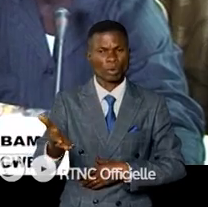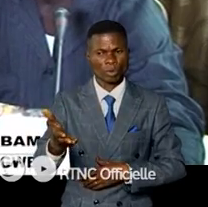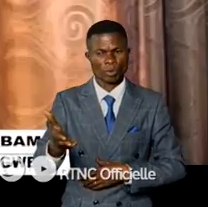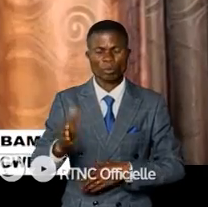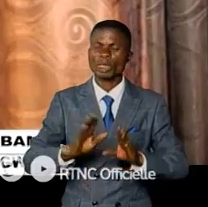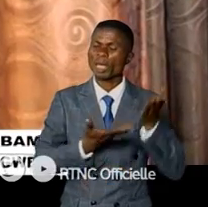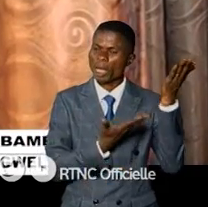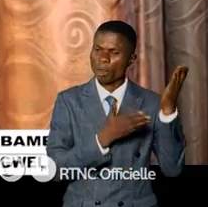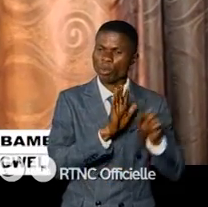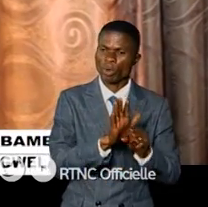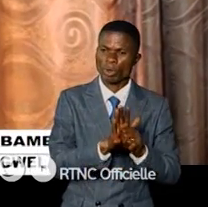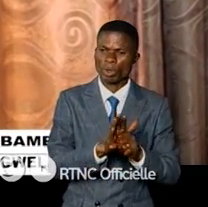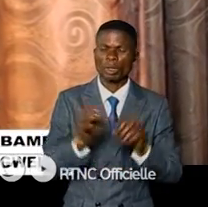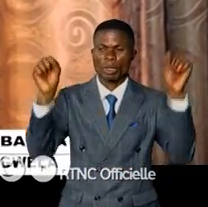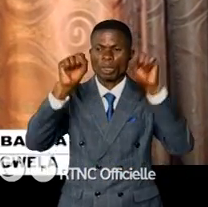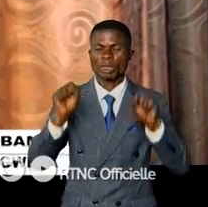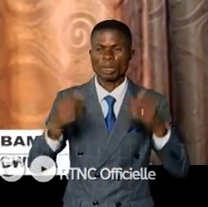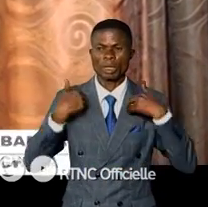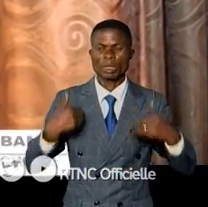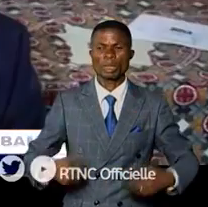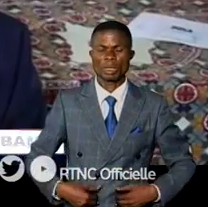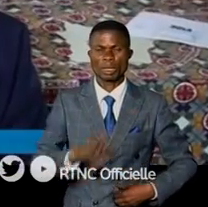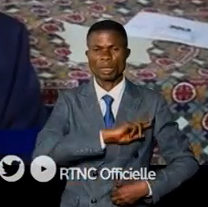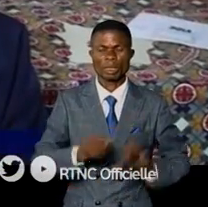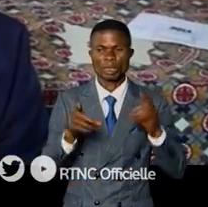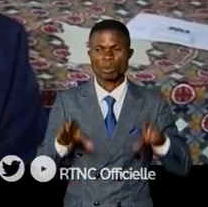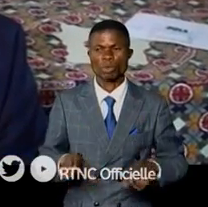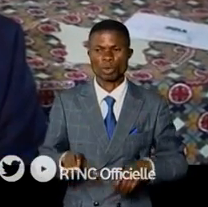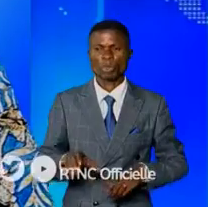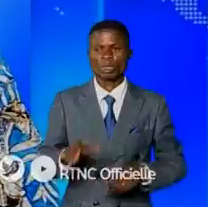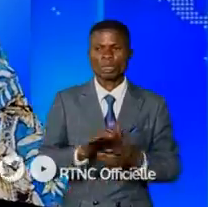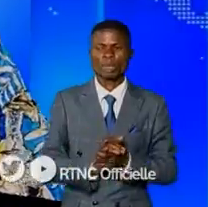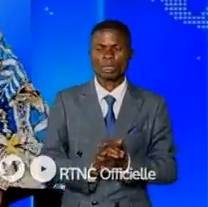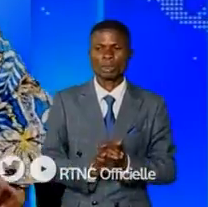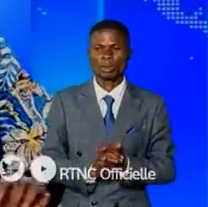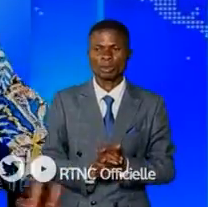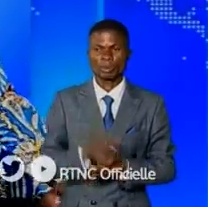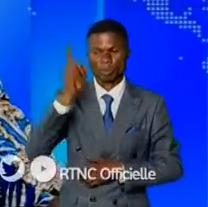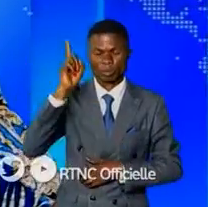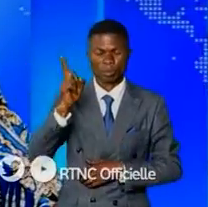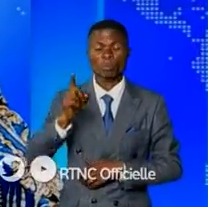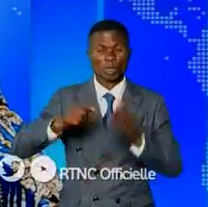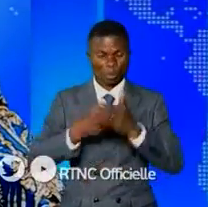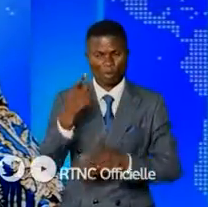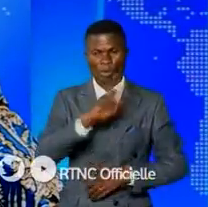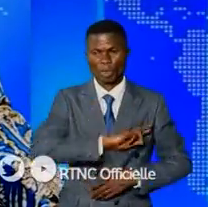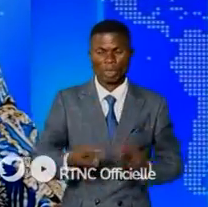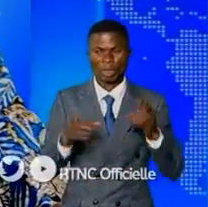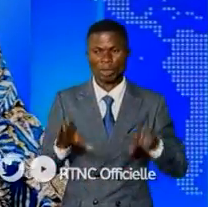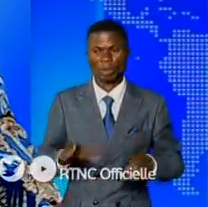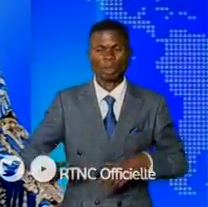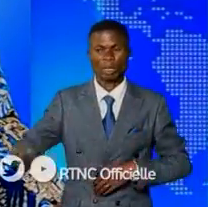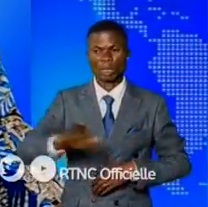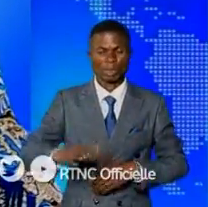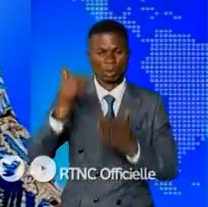très capitales pour les systèmes sanitaires de la République démocratique du Congo. C'est une première en République démocratique du Congo. Le pays